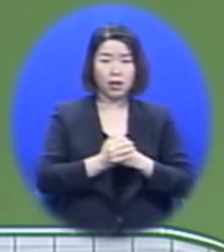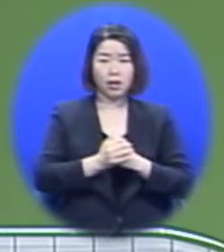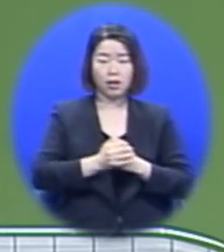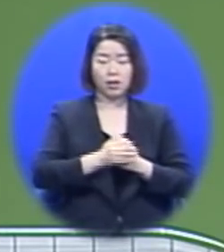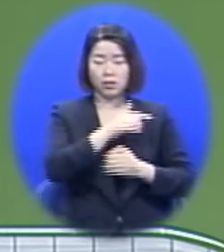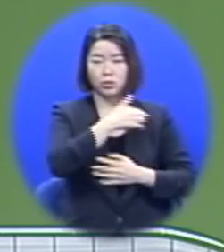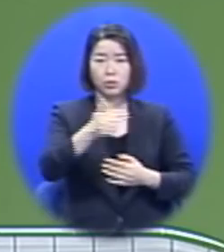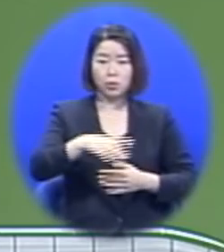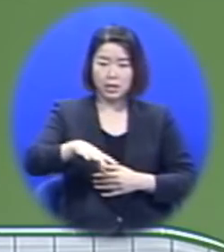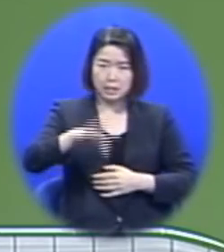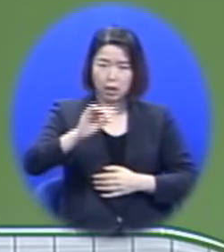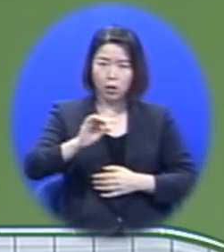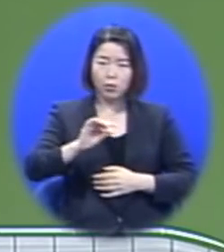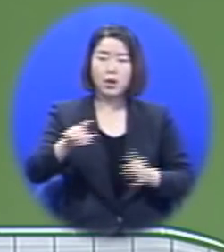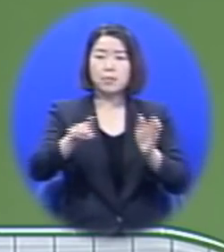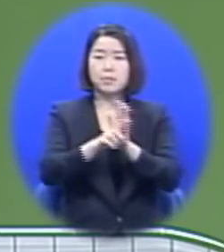좋아요.